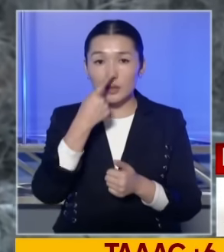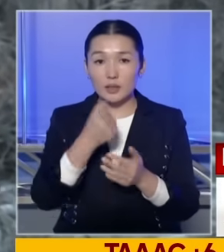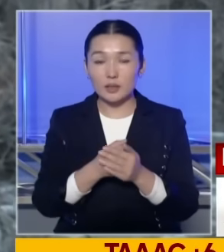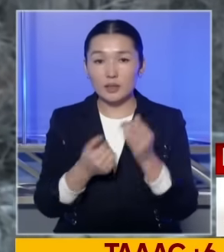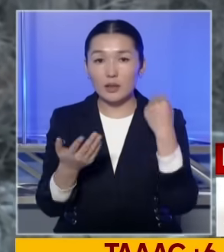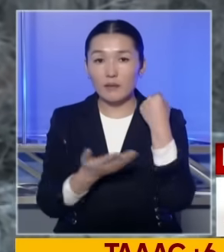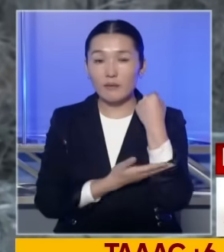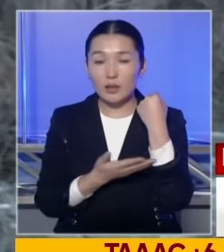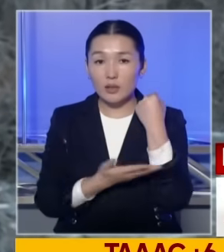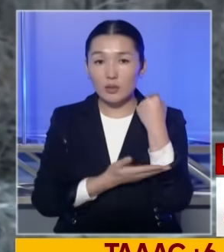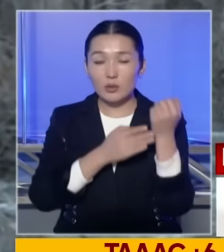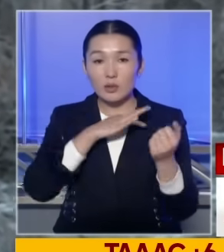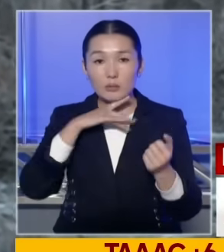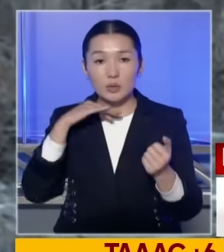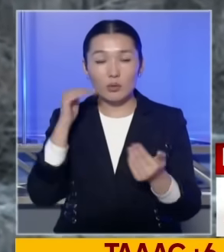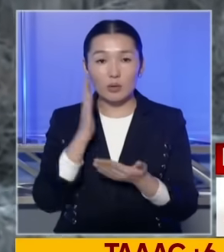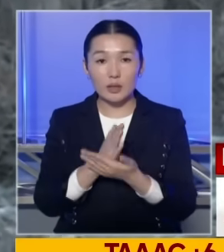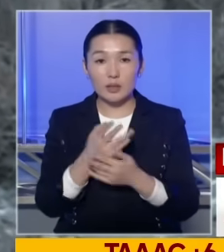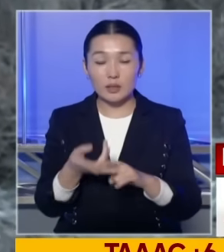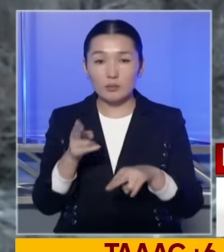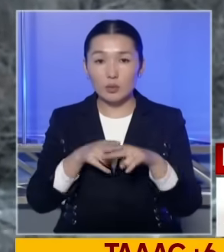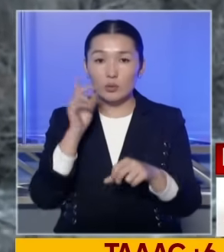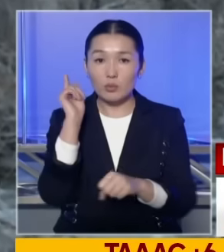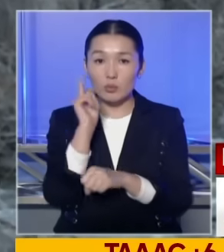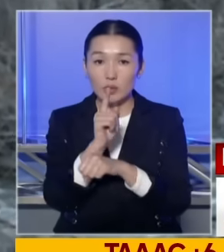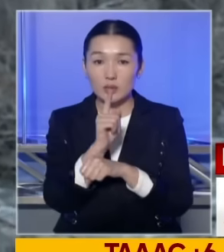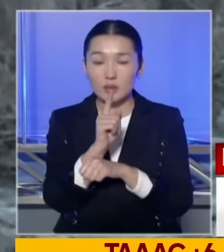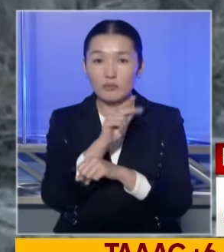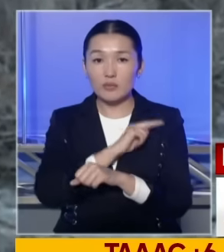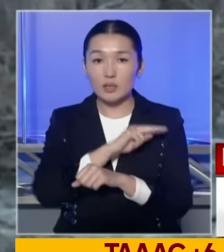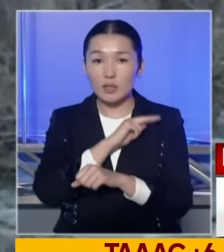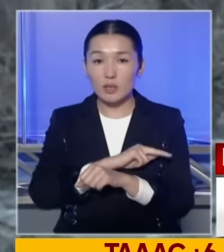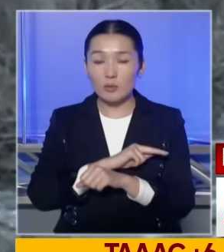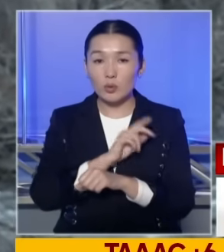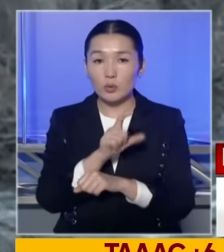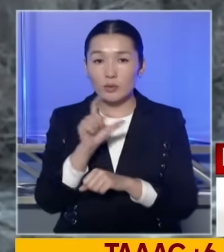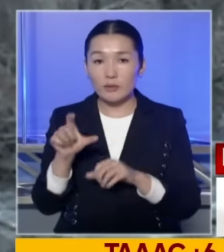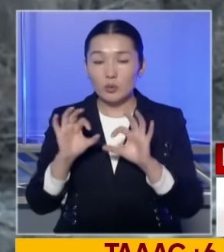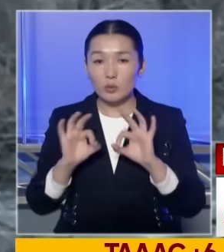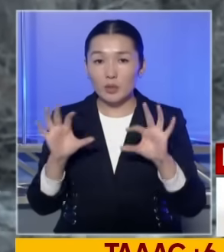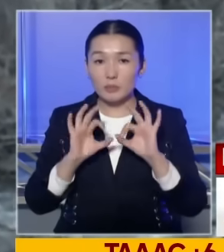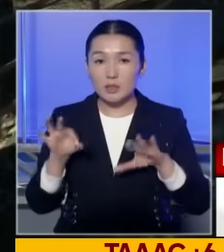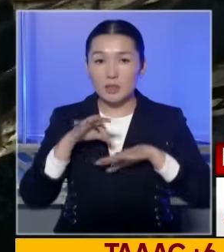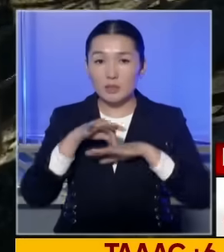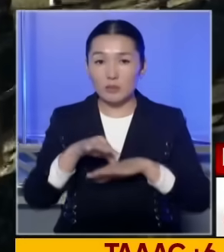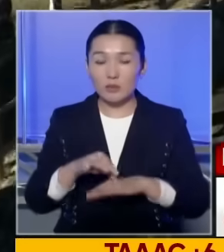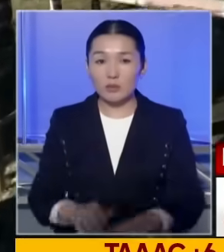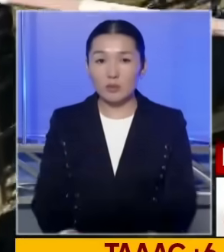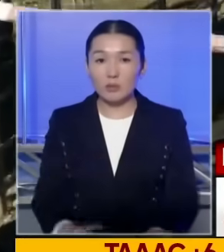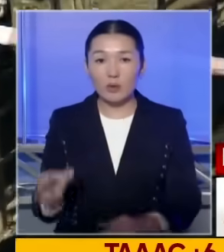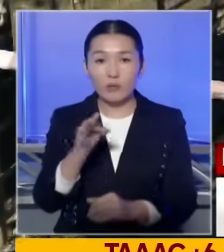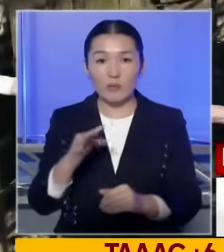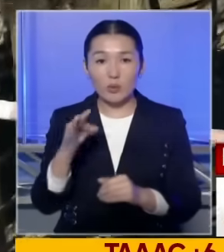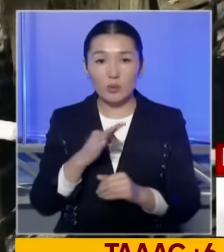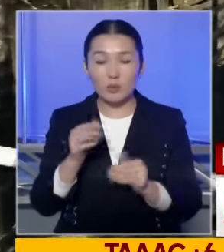kıyuular köp bolup ketişi mümkün. Aganda bögöt koyup aldın aluu işterin elderge tüşündürüü işterin jürgüzüp atabız. Облустун